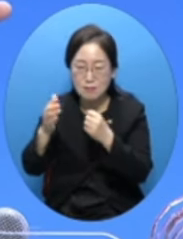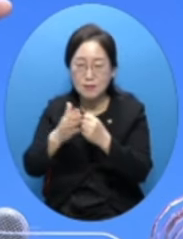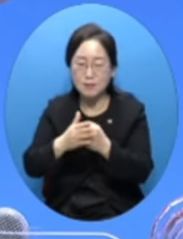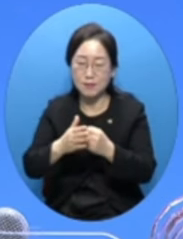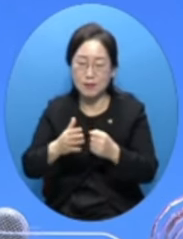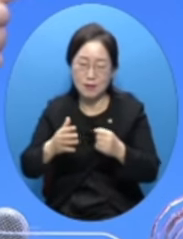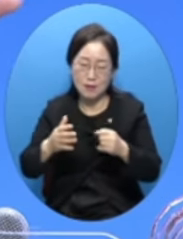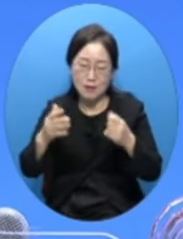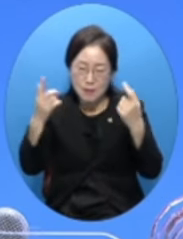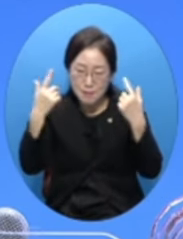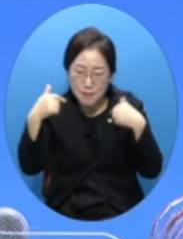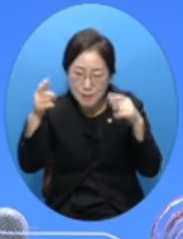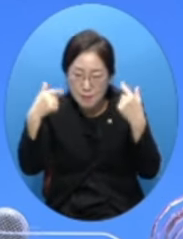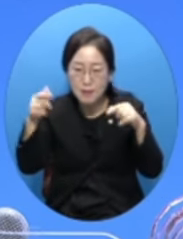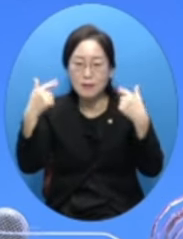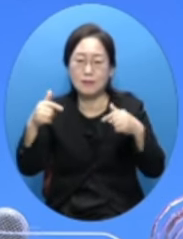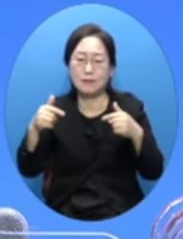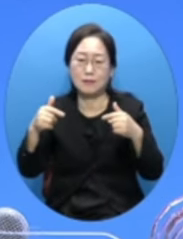날마다